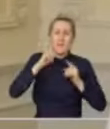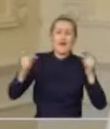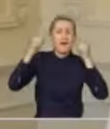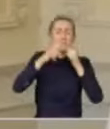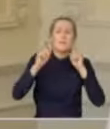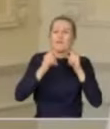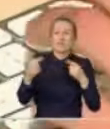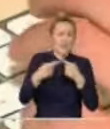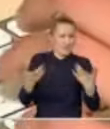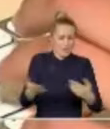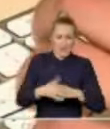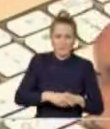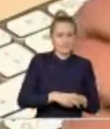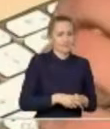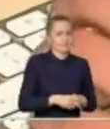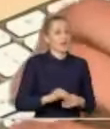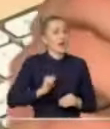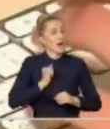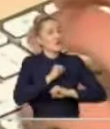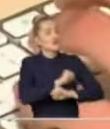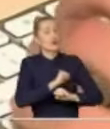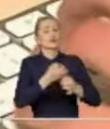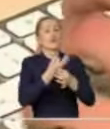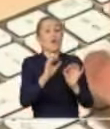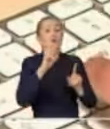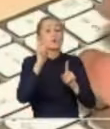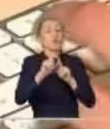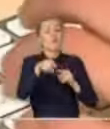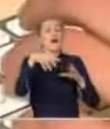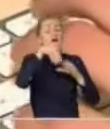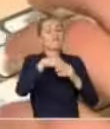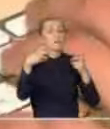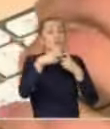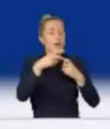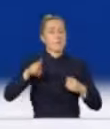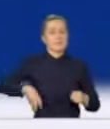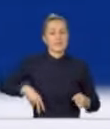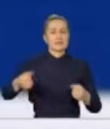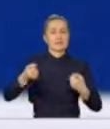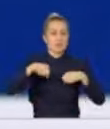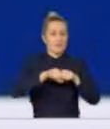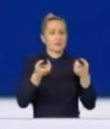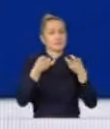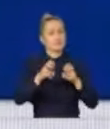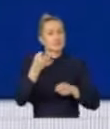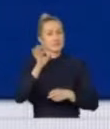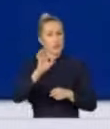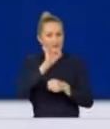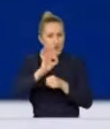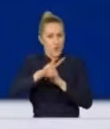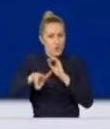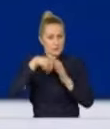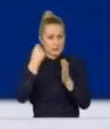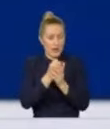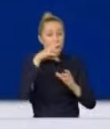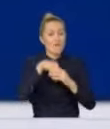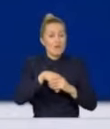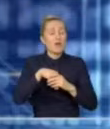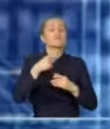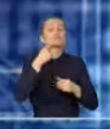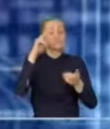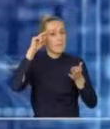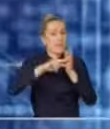merytorycznego uzasadnienia. Aby chronić wolność słowa w internecie, Ministerstwo Sprawiedliwości opracowało specjalny projekt ustawy. Dokument zakłada, że serwisy